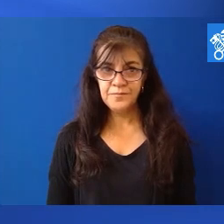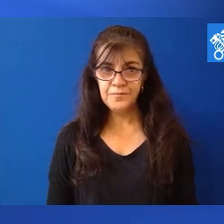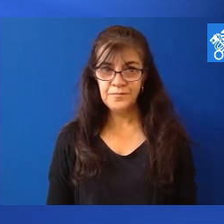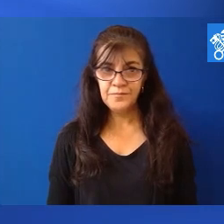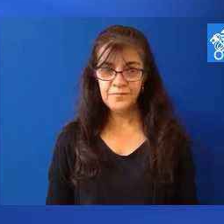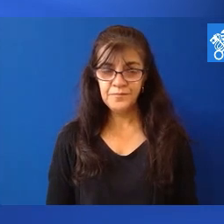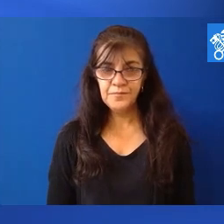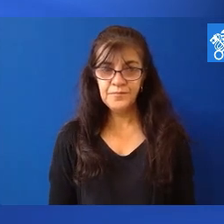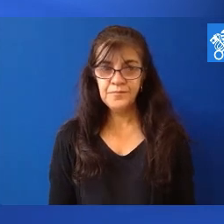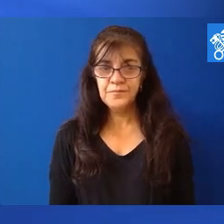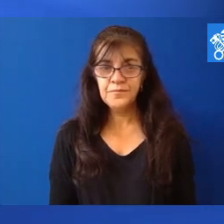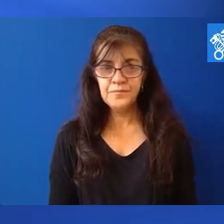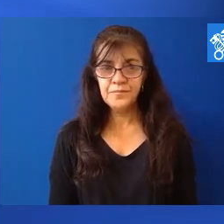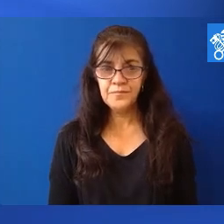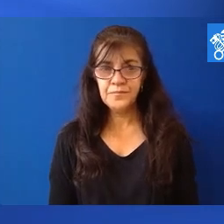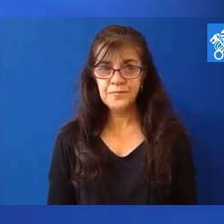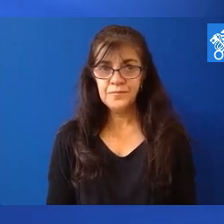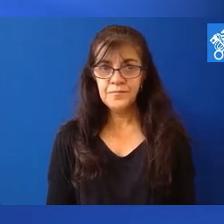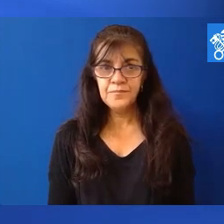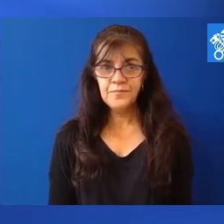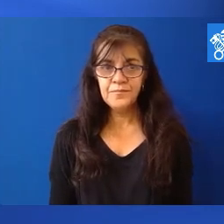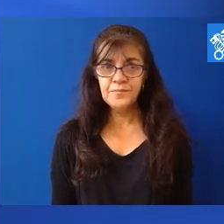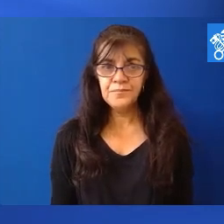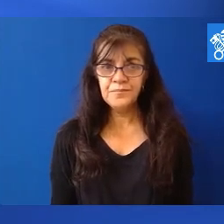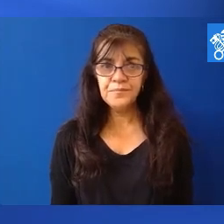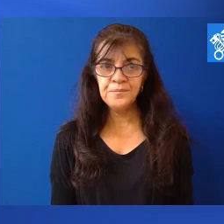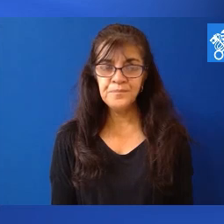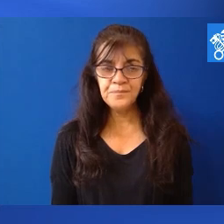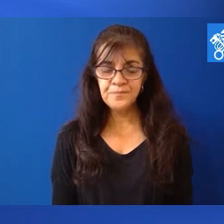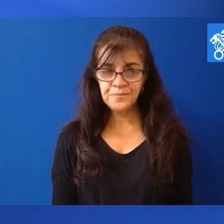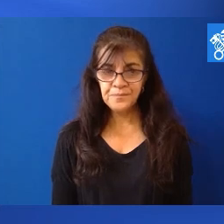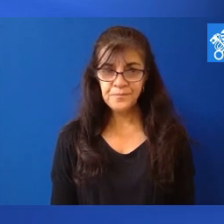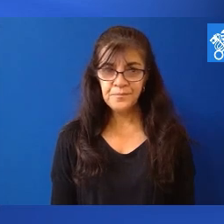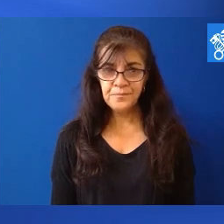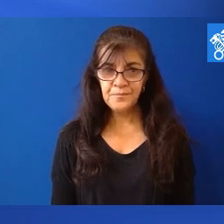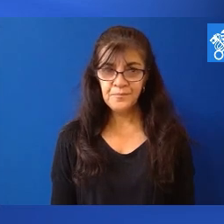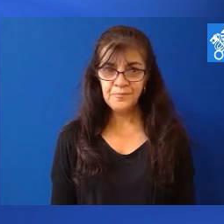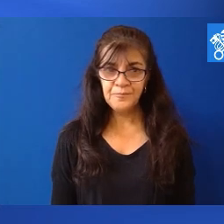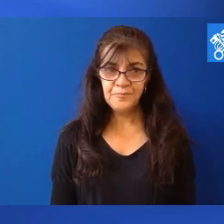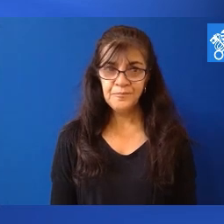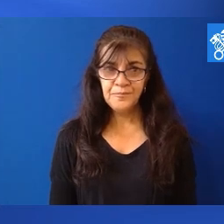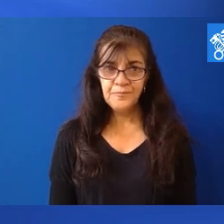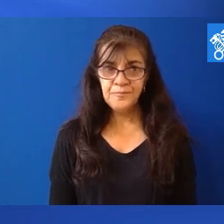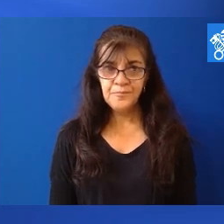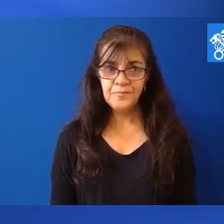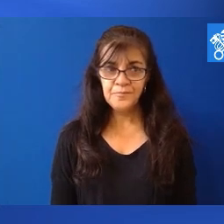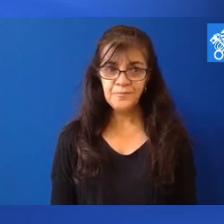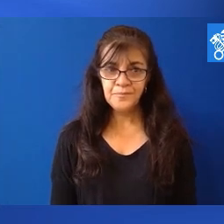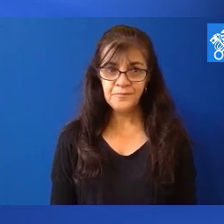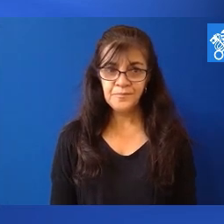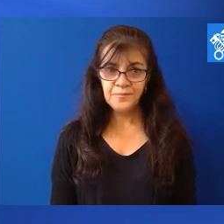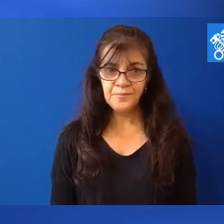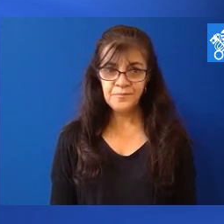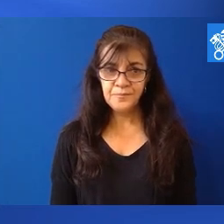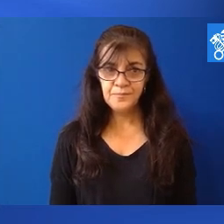Menschen und die Leidenden. Er segnet auch die Rosenkränze und die übrigen Andachtsgegenstände, die sie dafür